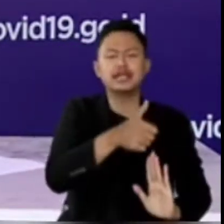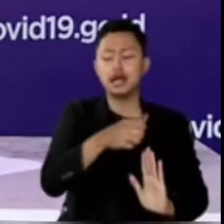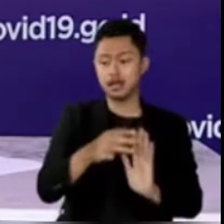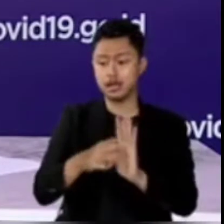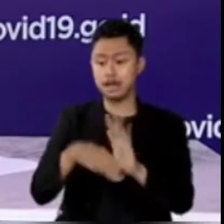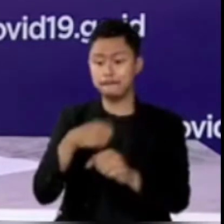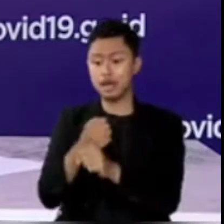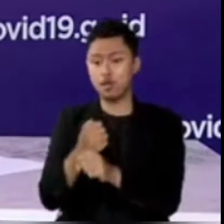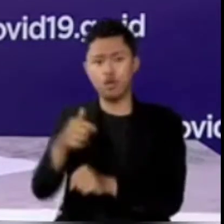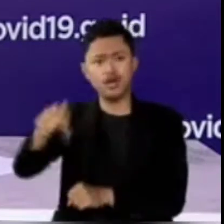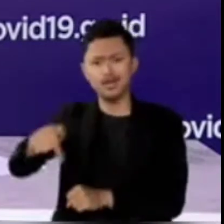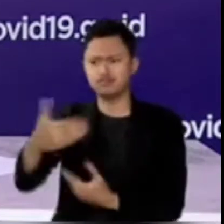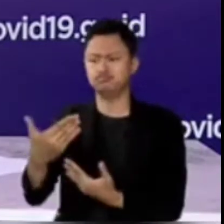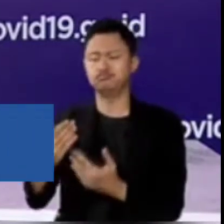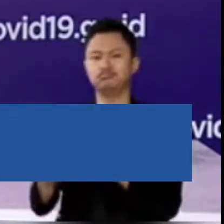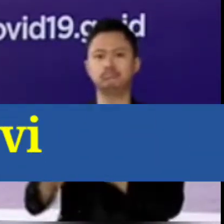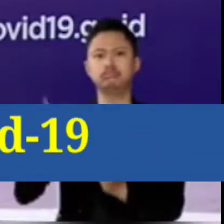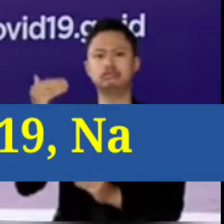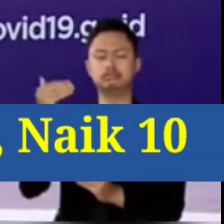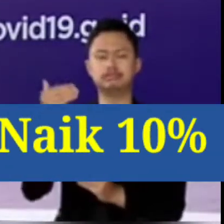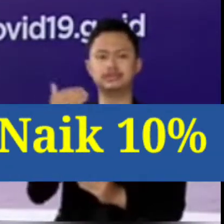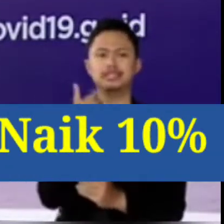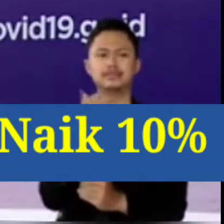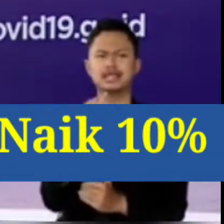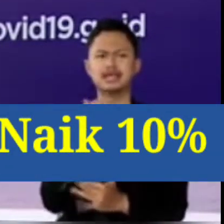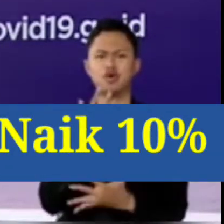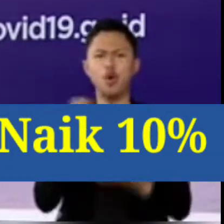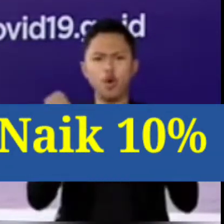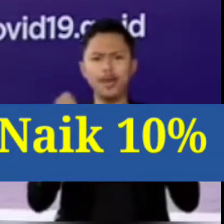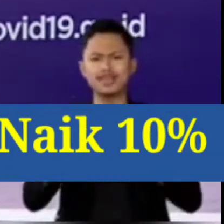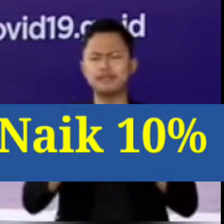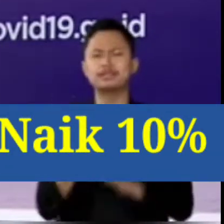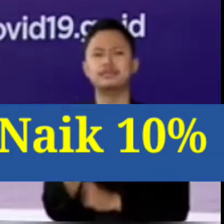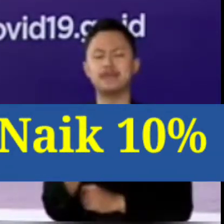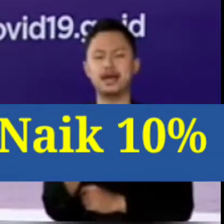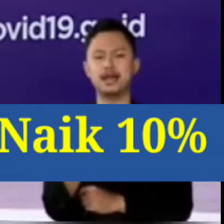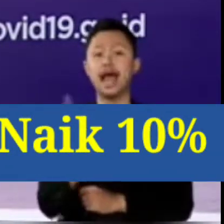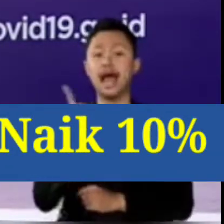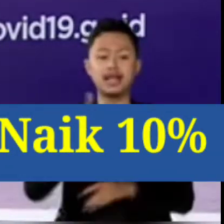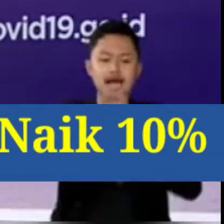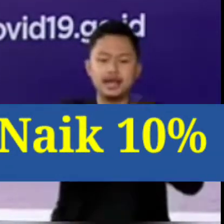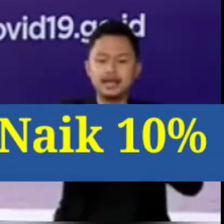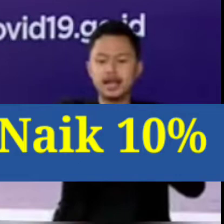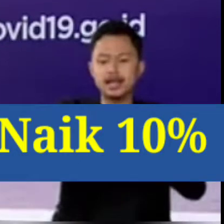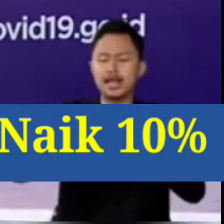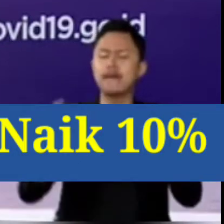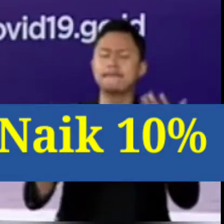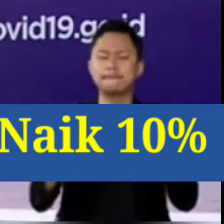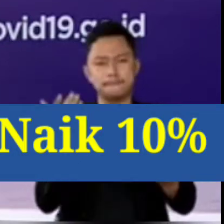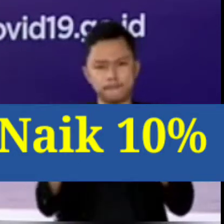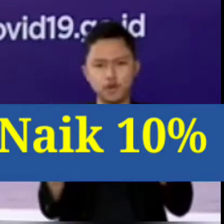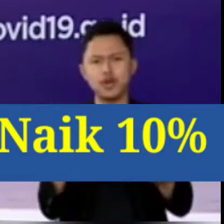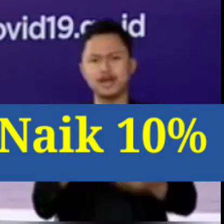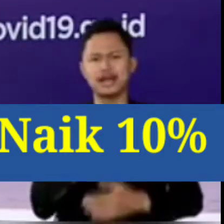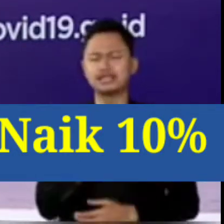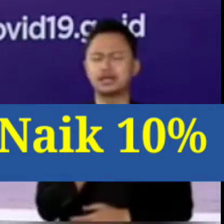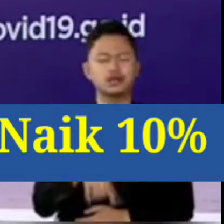Di minggu ini kasus kematian baru mengalami kenaikan 10%, lebih besar dari minggu lalu yang naik